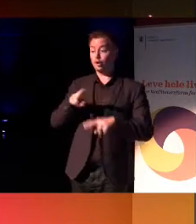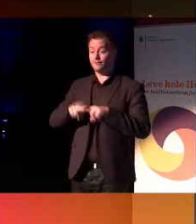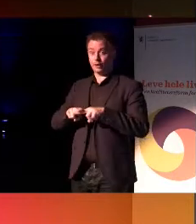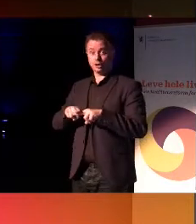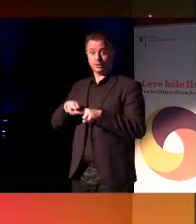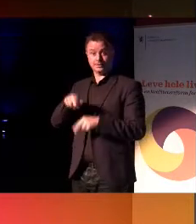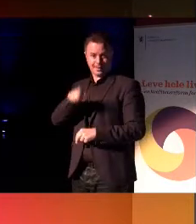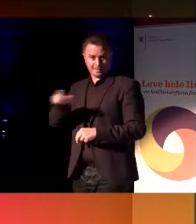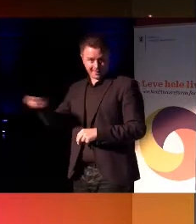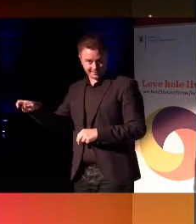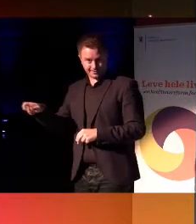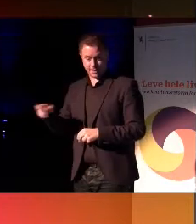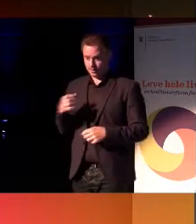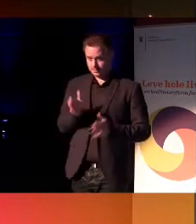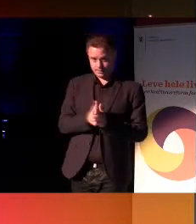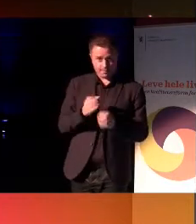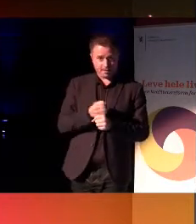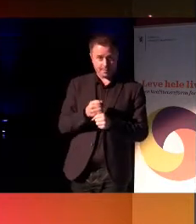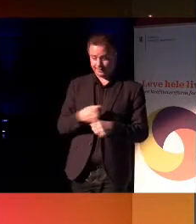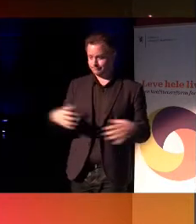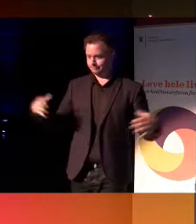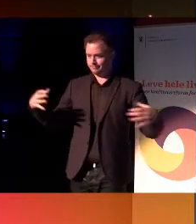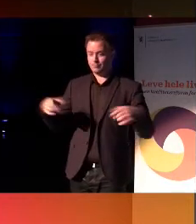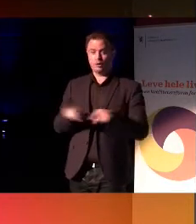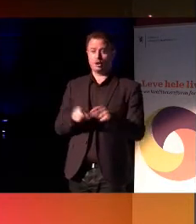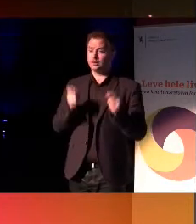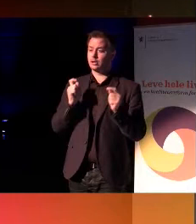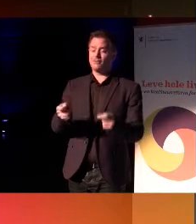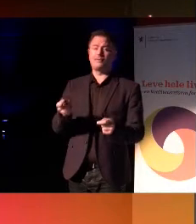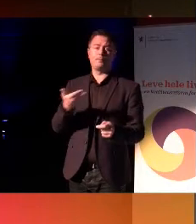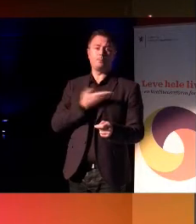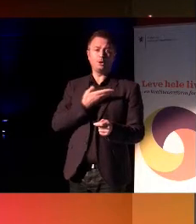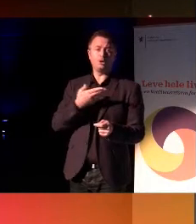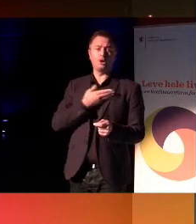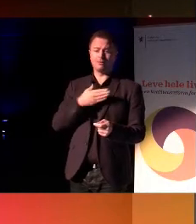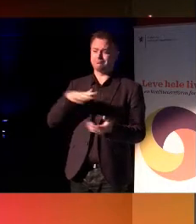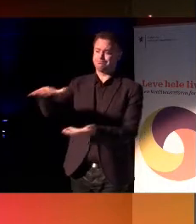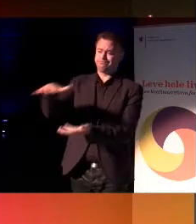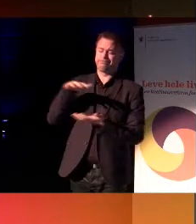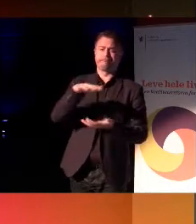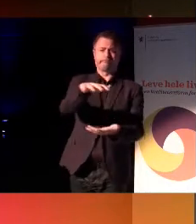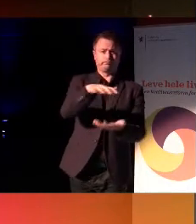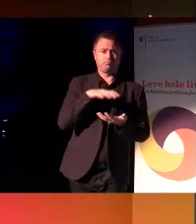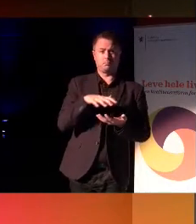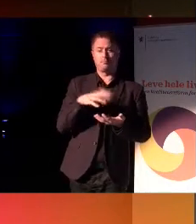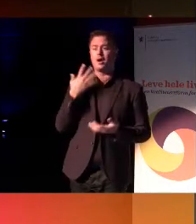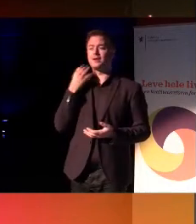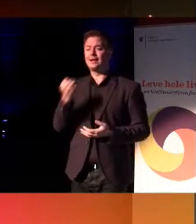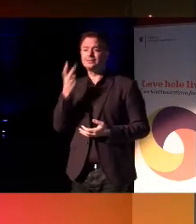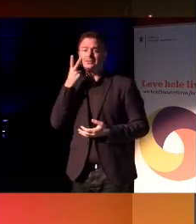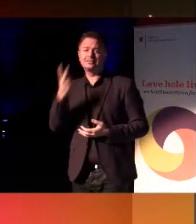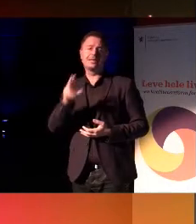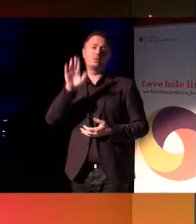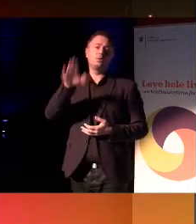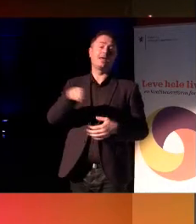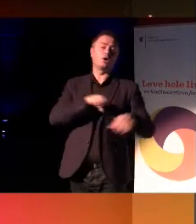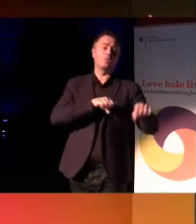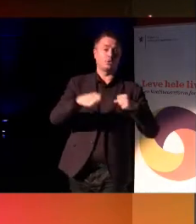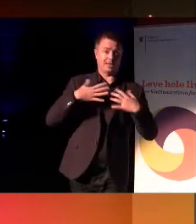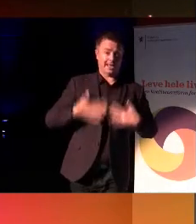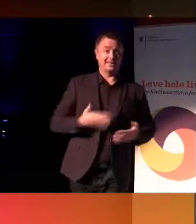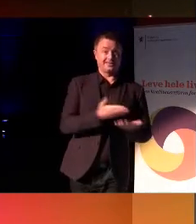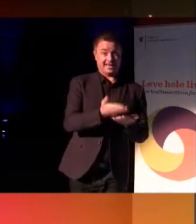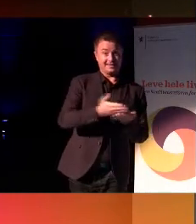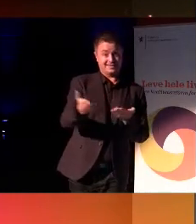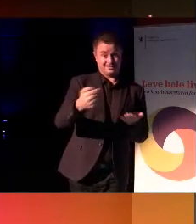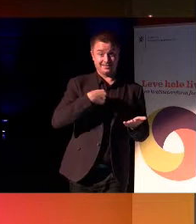et omfattende materiale. Vi har vært ute og sett på mange tematiske områder, både i kommunehelsetjenesten, som jeg skal snakke om her, men også